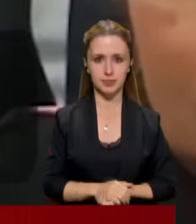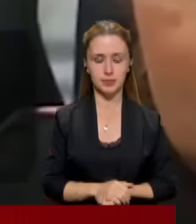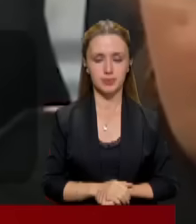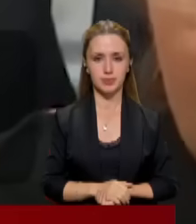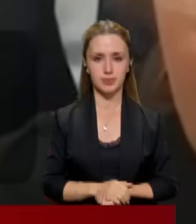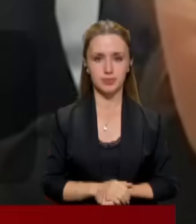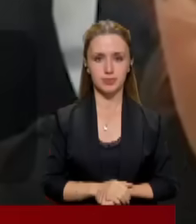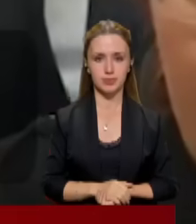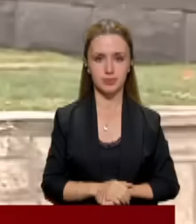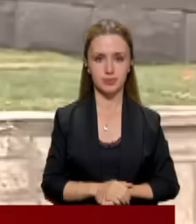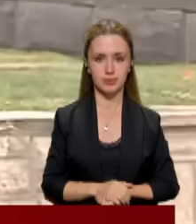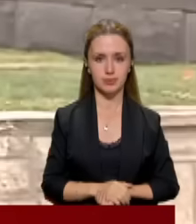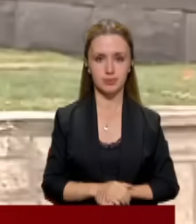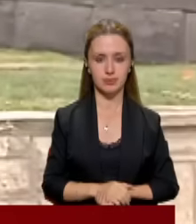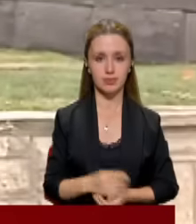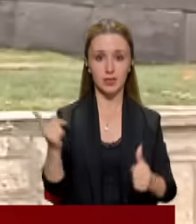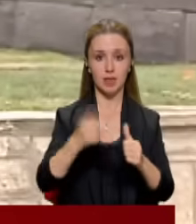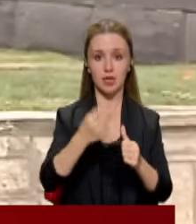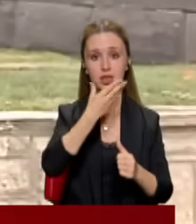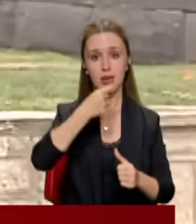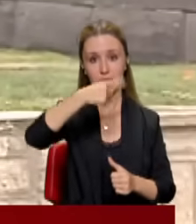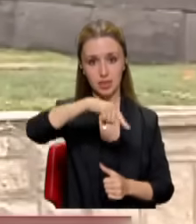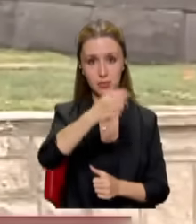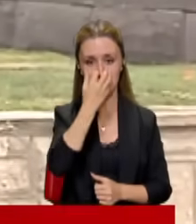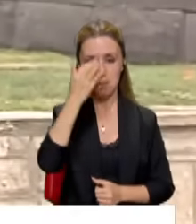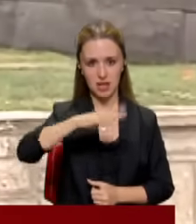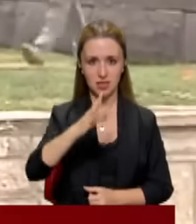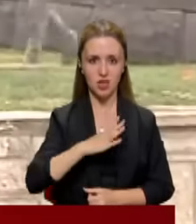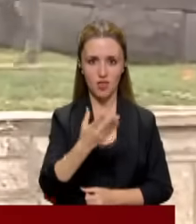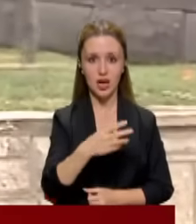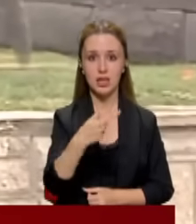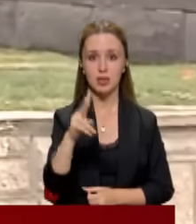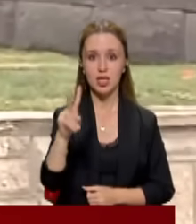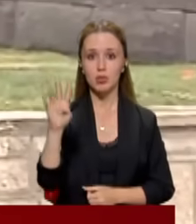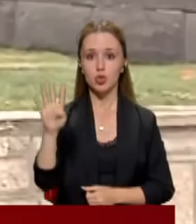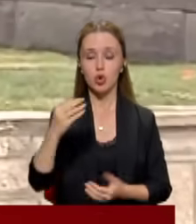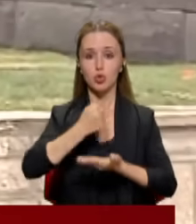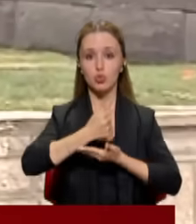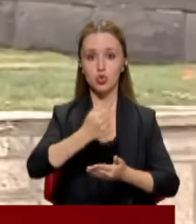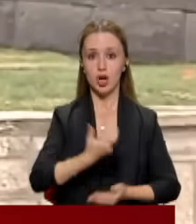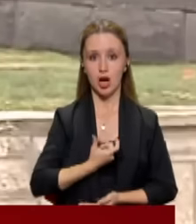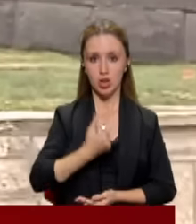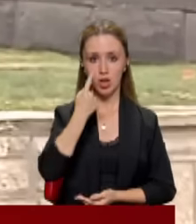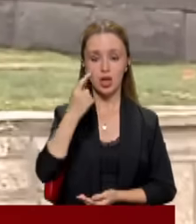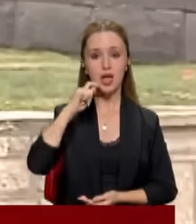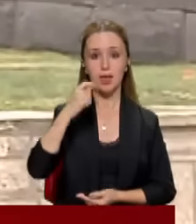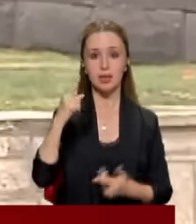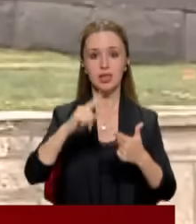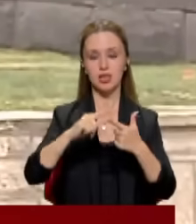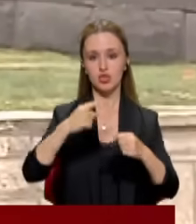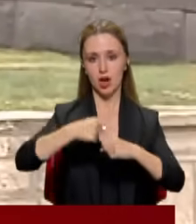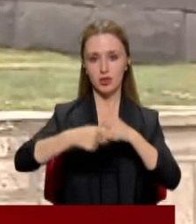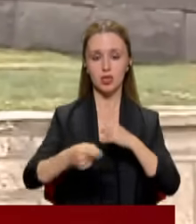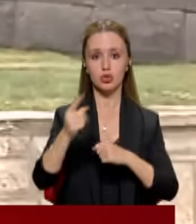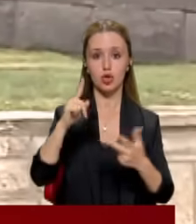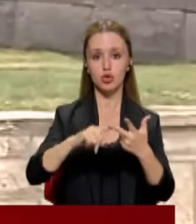sonuç verirler diye düşünüyoruz. Başta emeklilerimizin tabii ki beklentileri var. 2024 bütçe kanunumuz Ekim'in ikinci haftasından